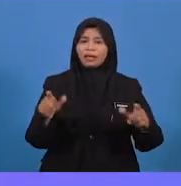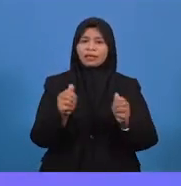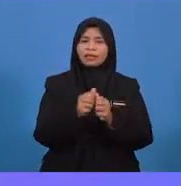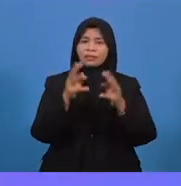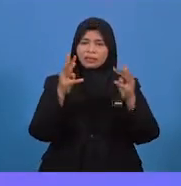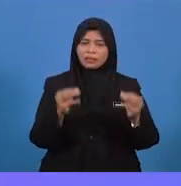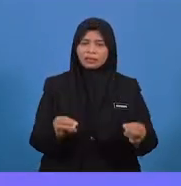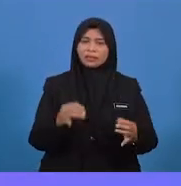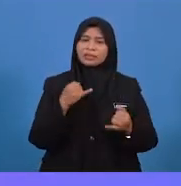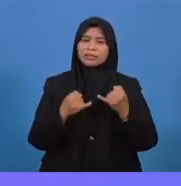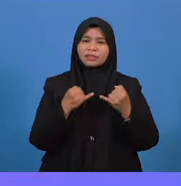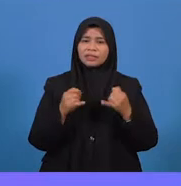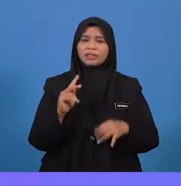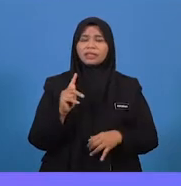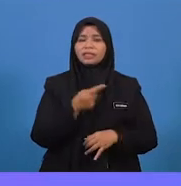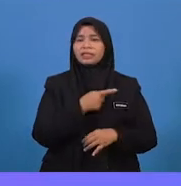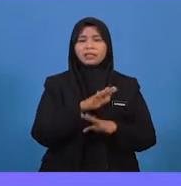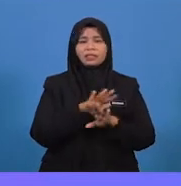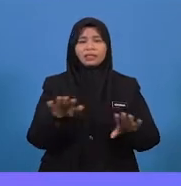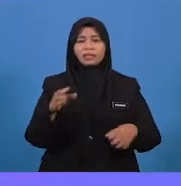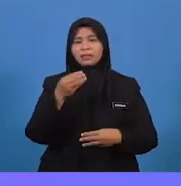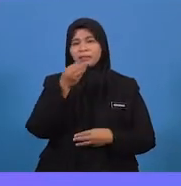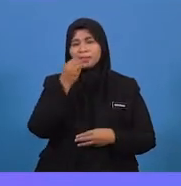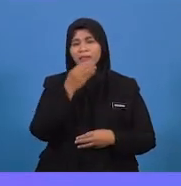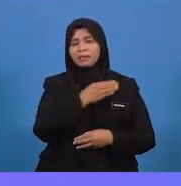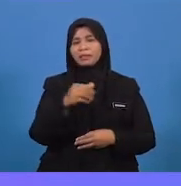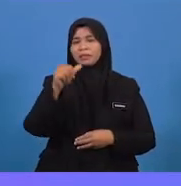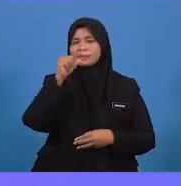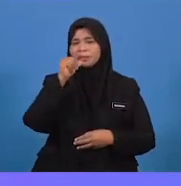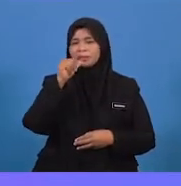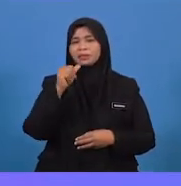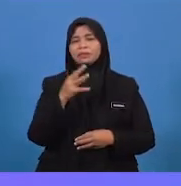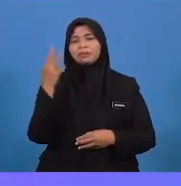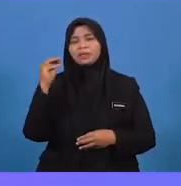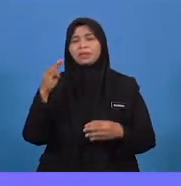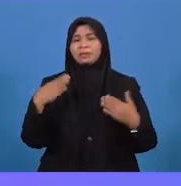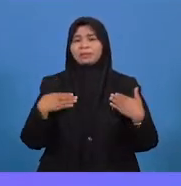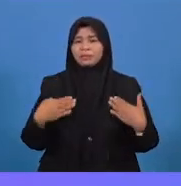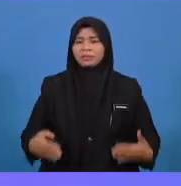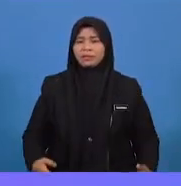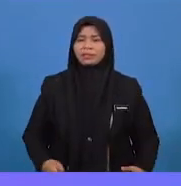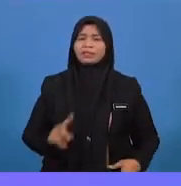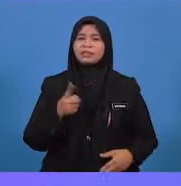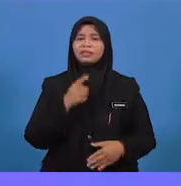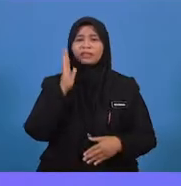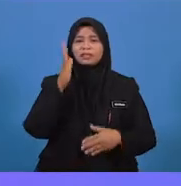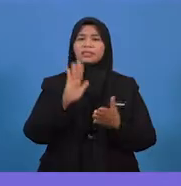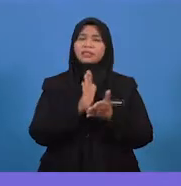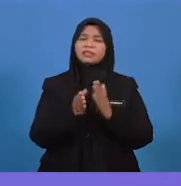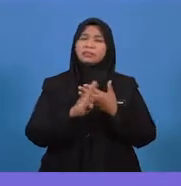manusia, jika kita tidak makan dan minum, maka tubuh badan kita akan mendapat